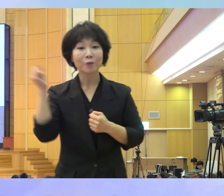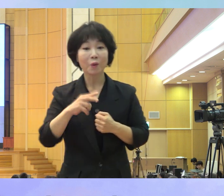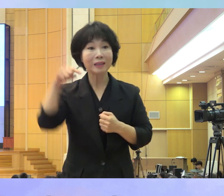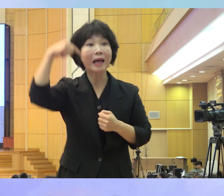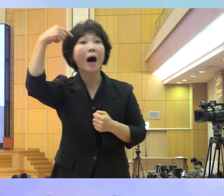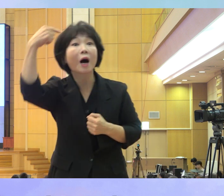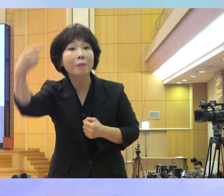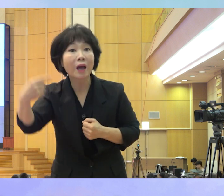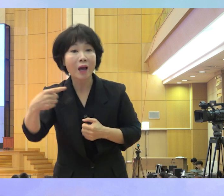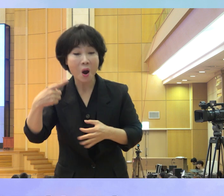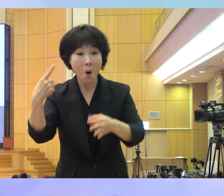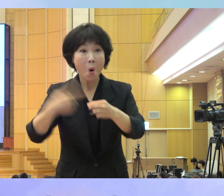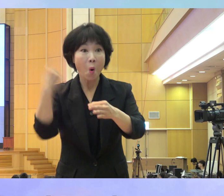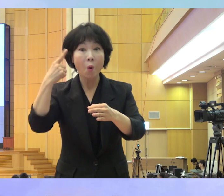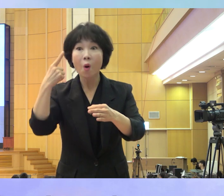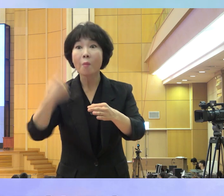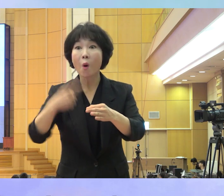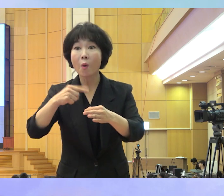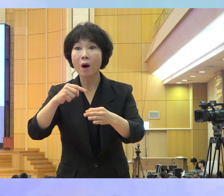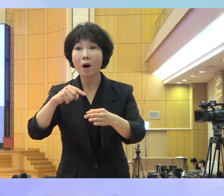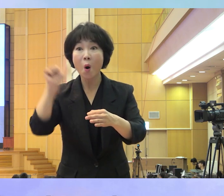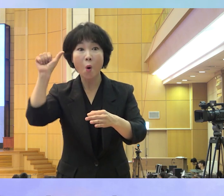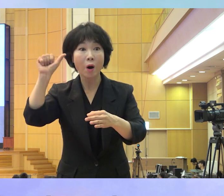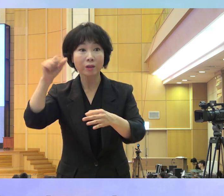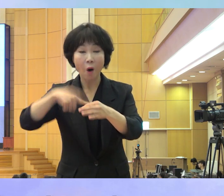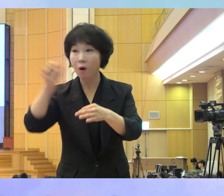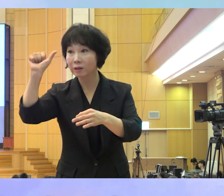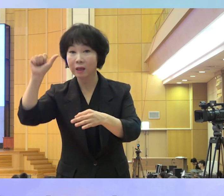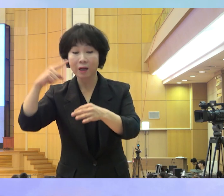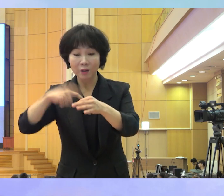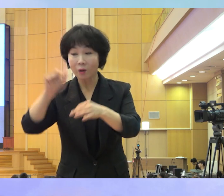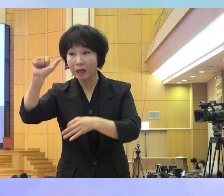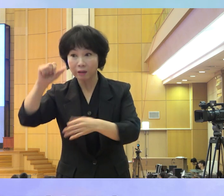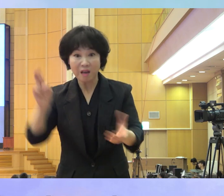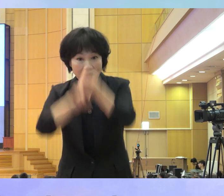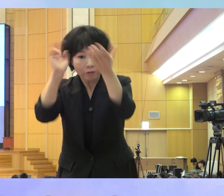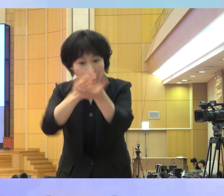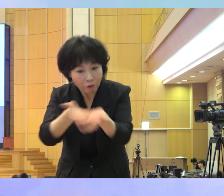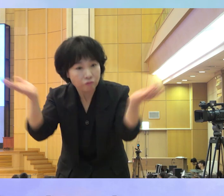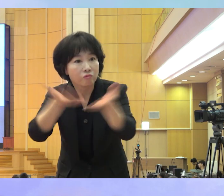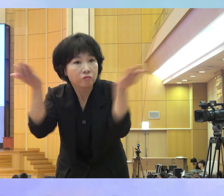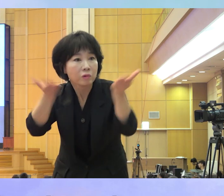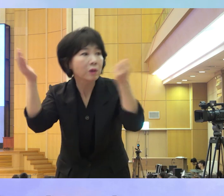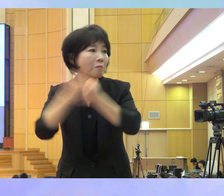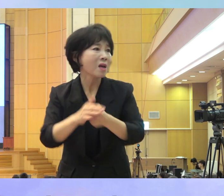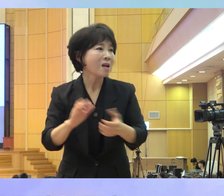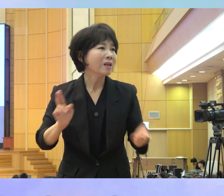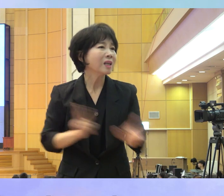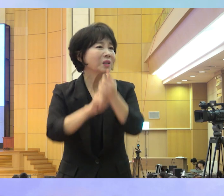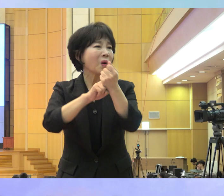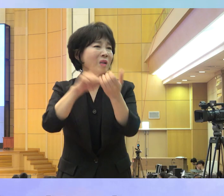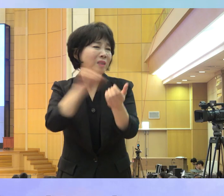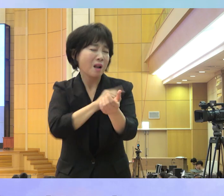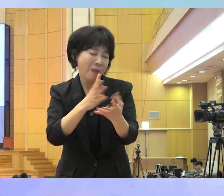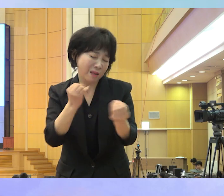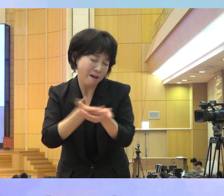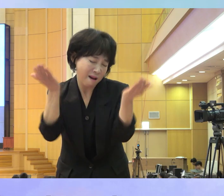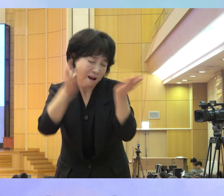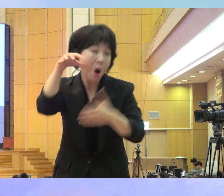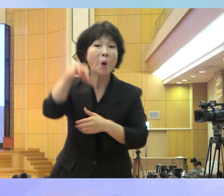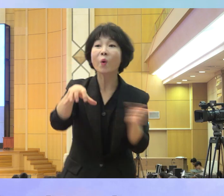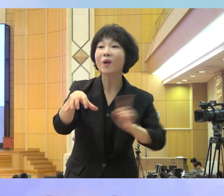오병이의 기적이 나타났고, 각종 표적과 기적이 갈릴리 지역에 주님께서